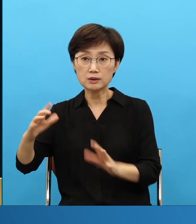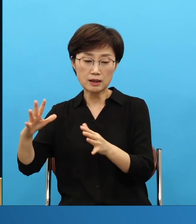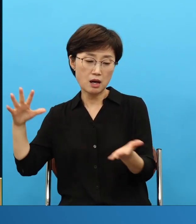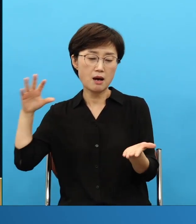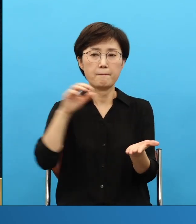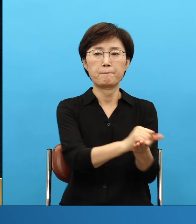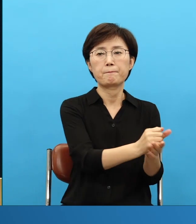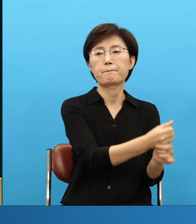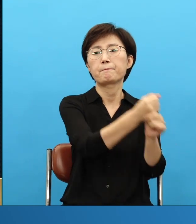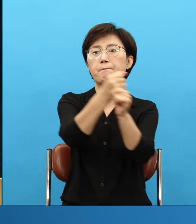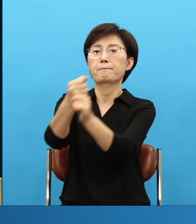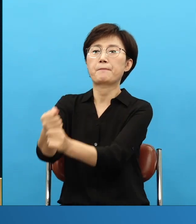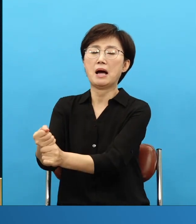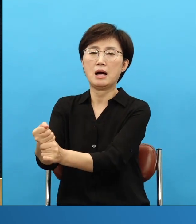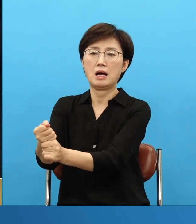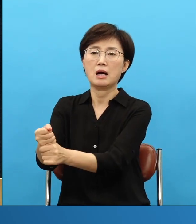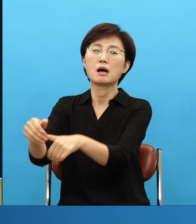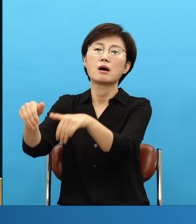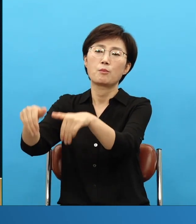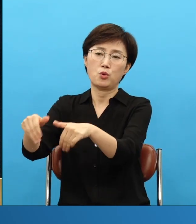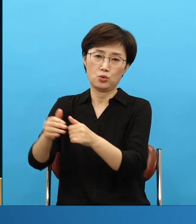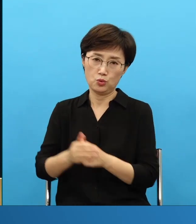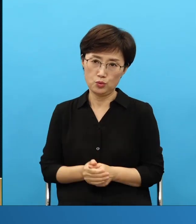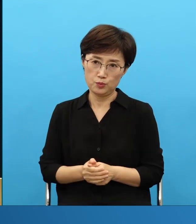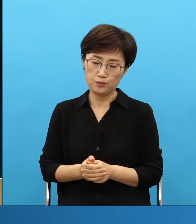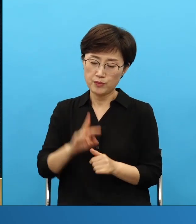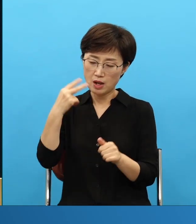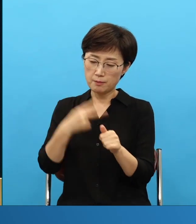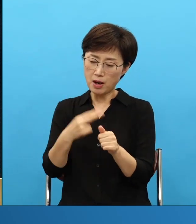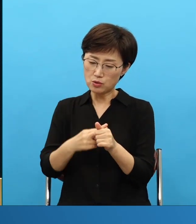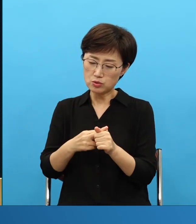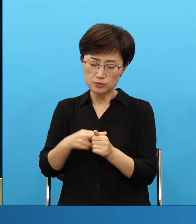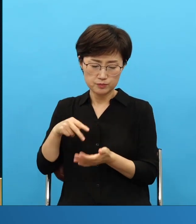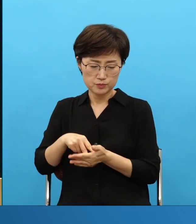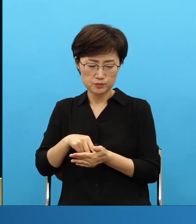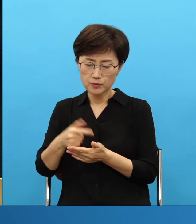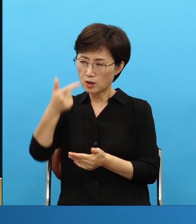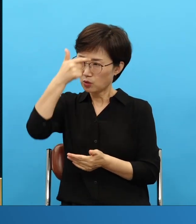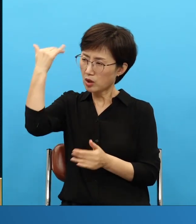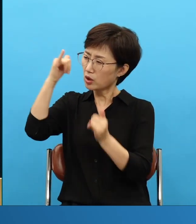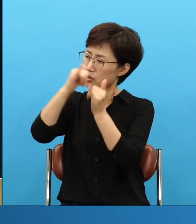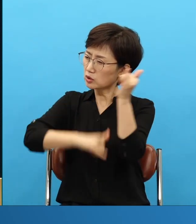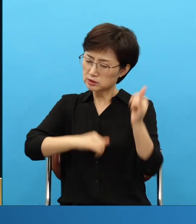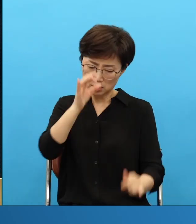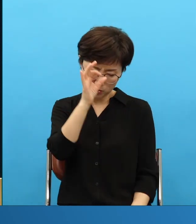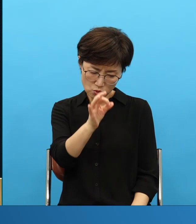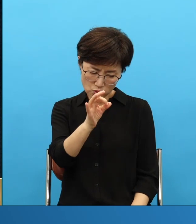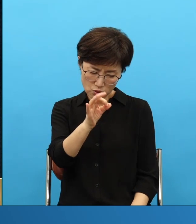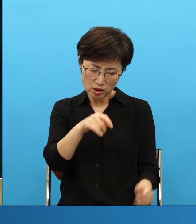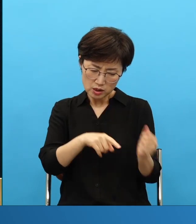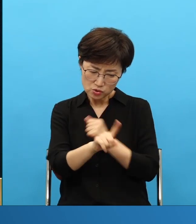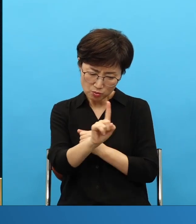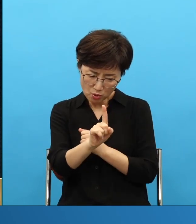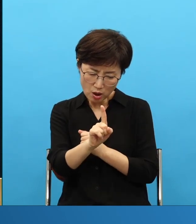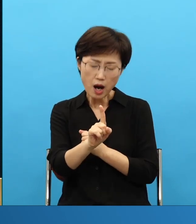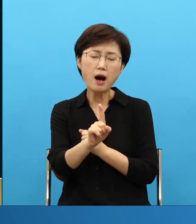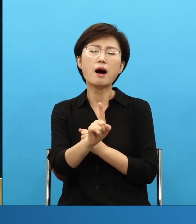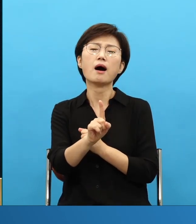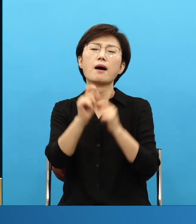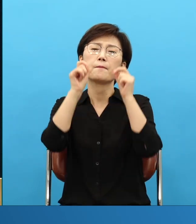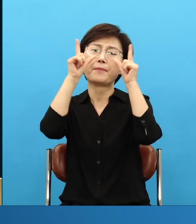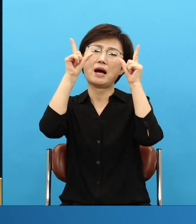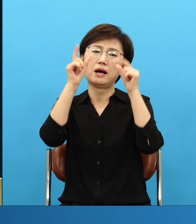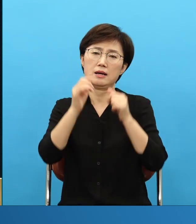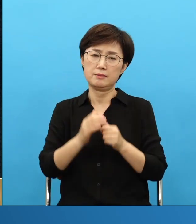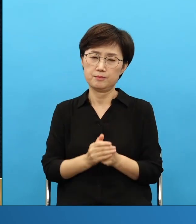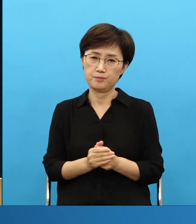as captives to Babylon. 이 바울이 이 과거를 깨달은 거예요. Paul realized this past. 여러분이